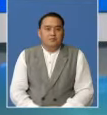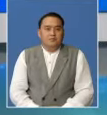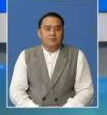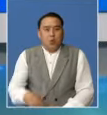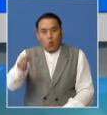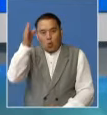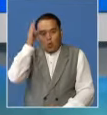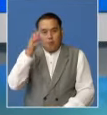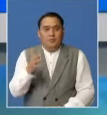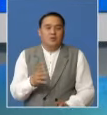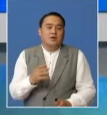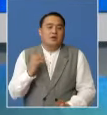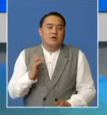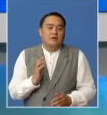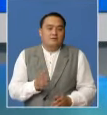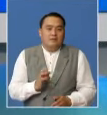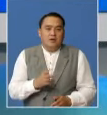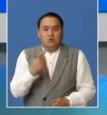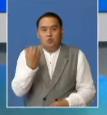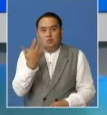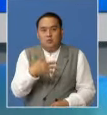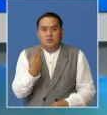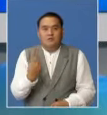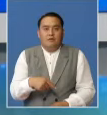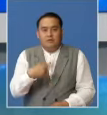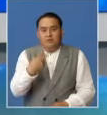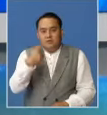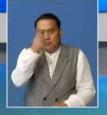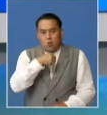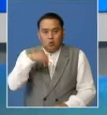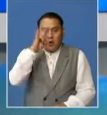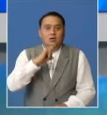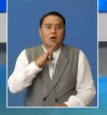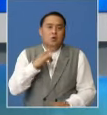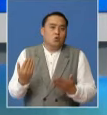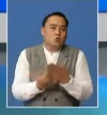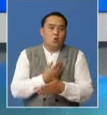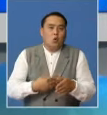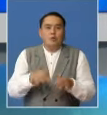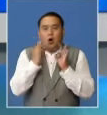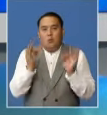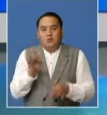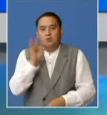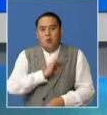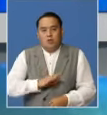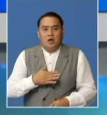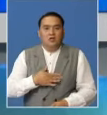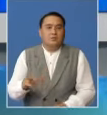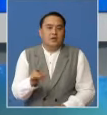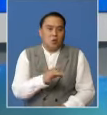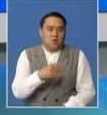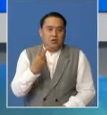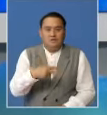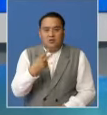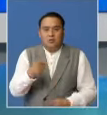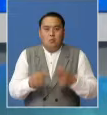Умные фермы, сразу 150 цифровых хозяйств откроют в 2020 году в Казахстане. Инновационный опыт применяется и в нашем регионе.